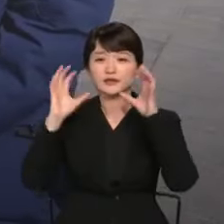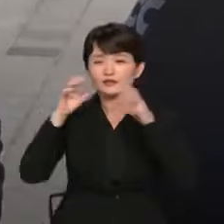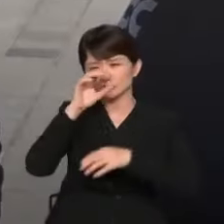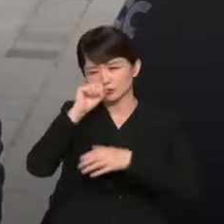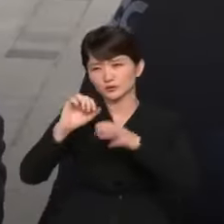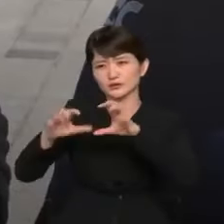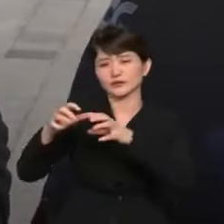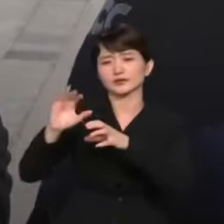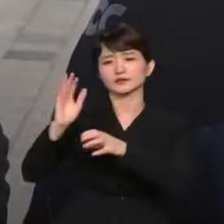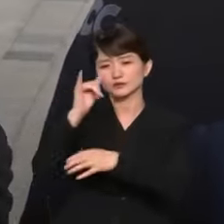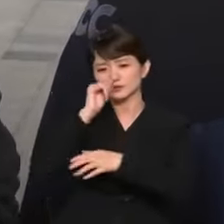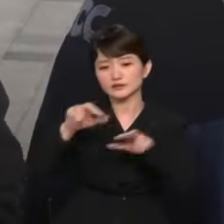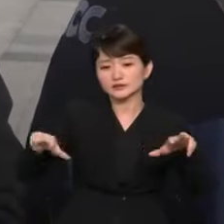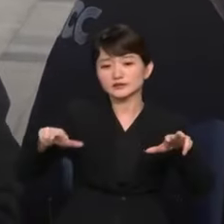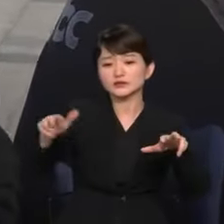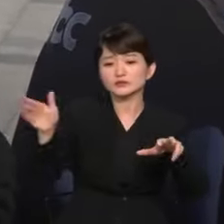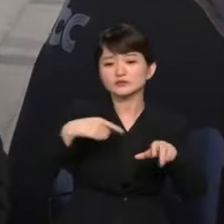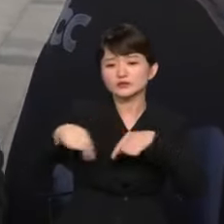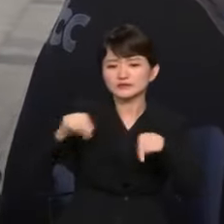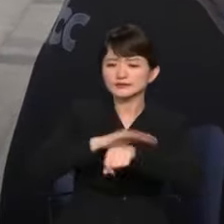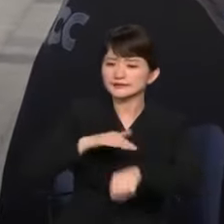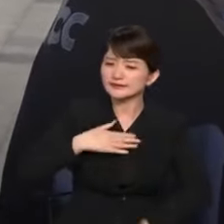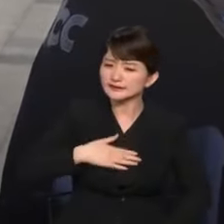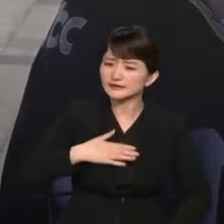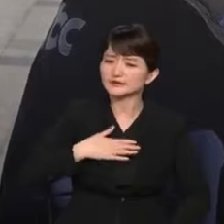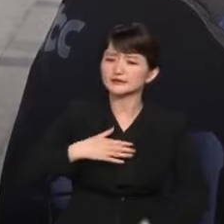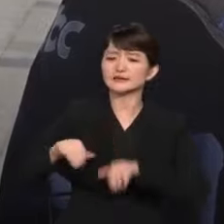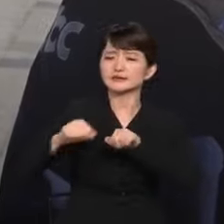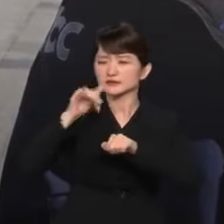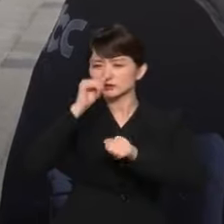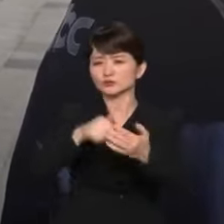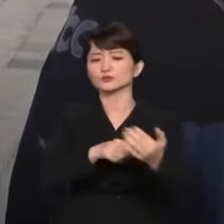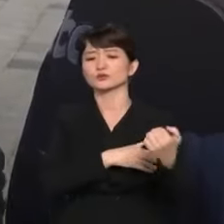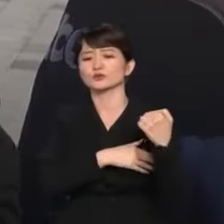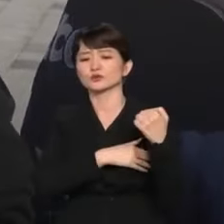수 있게끔 지금부터라도 정치를 좀 잘 알고 이제 제가 이제 행사하는